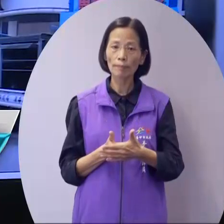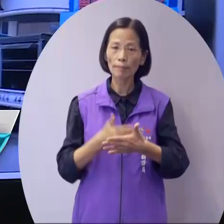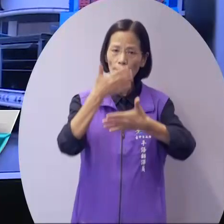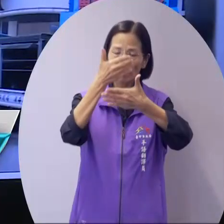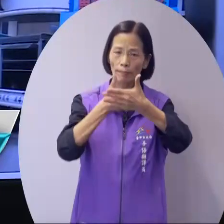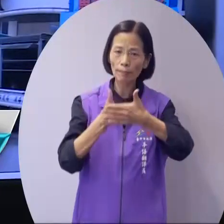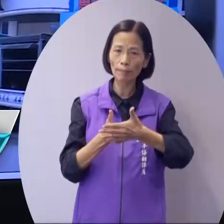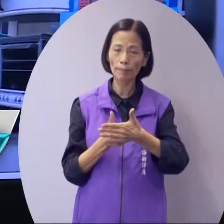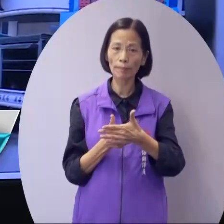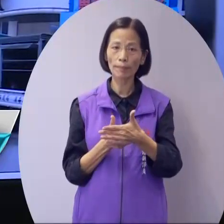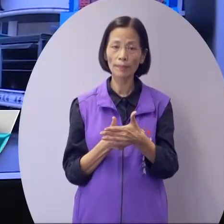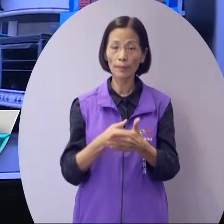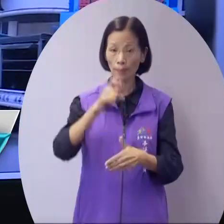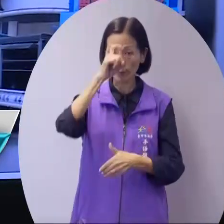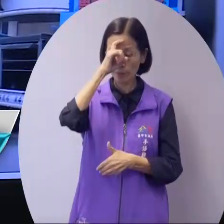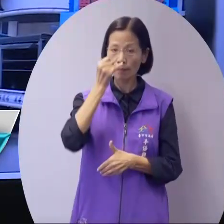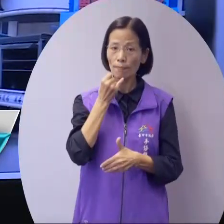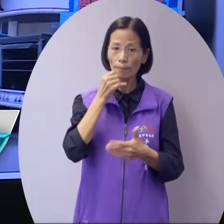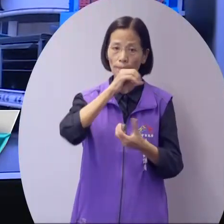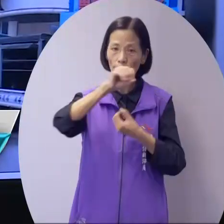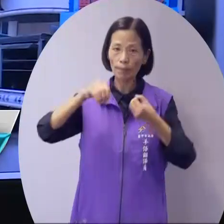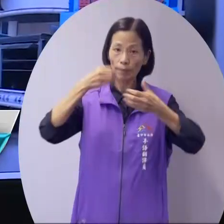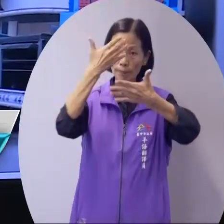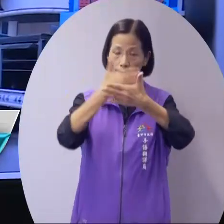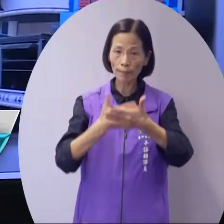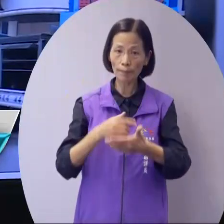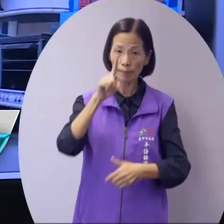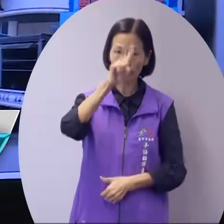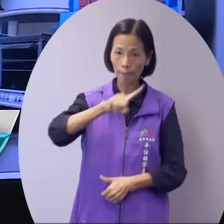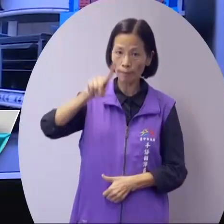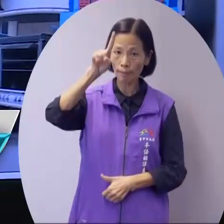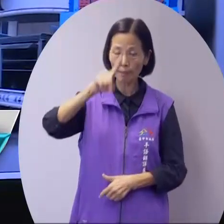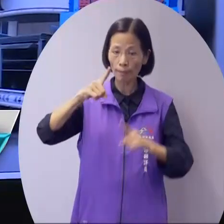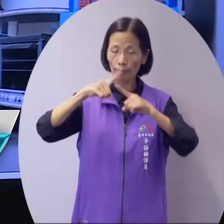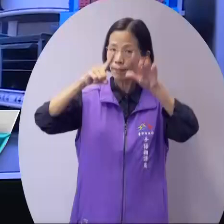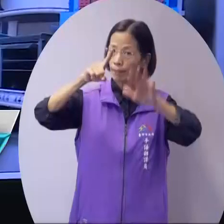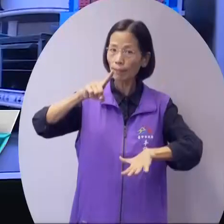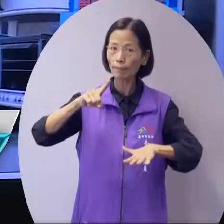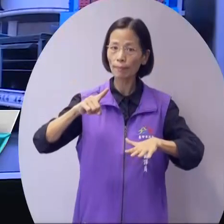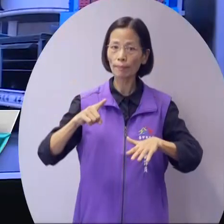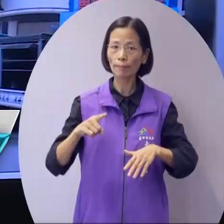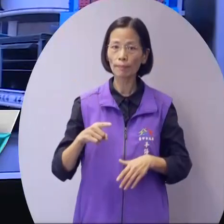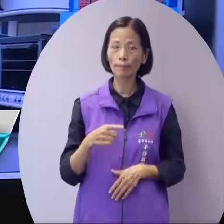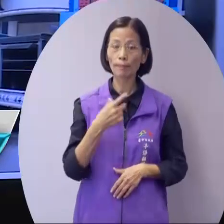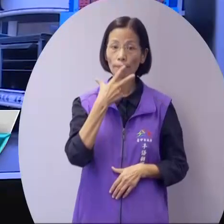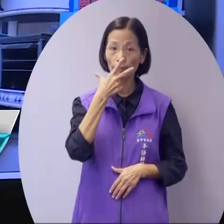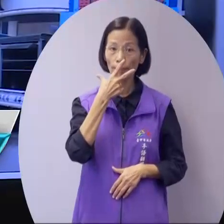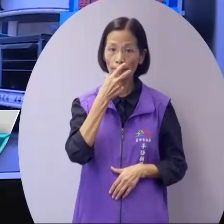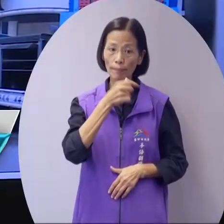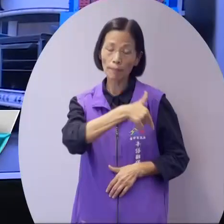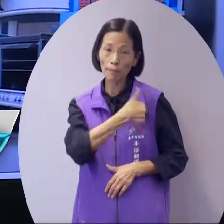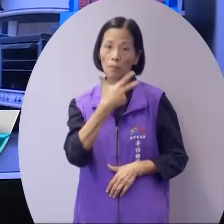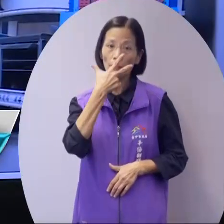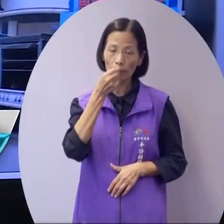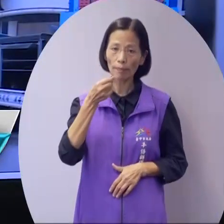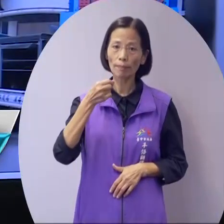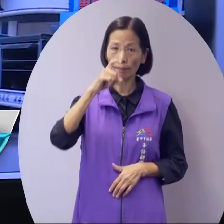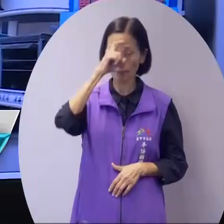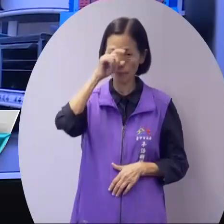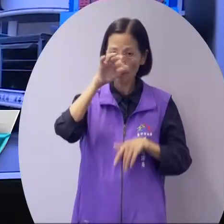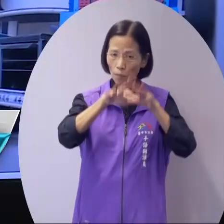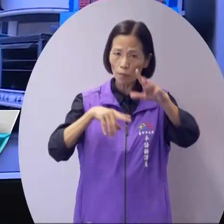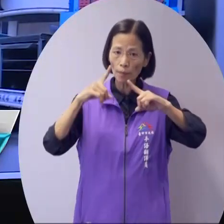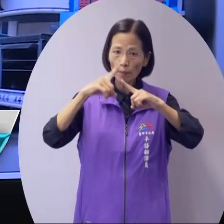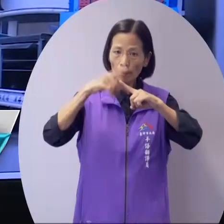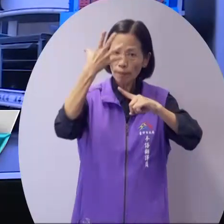动检讨结果呢，希望调降到1000人，哦，特别在假日，希望能够调降到1000人。那目